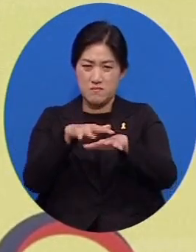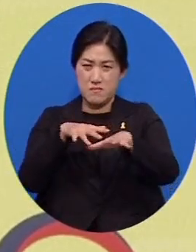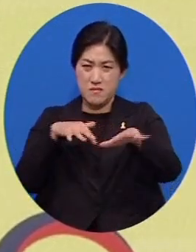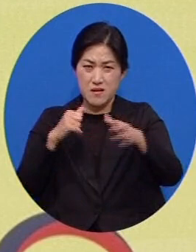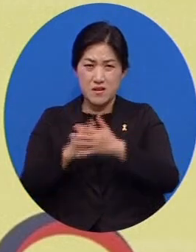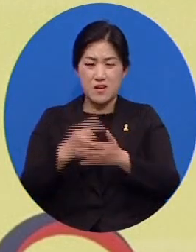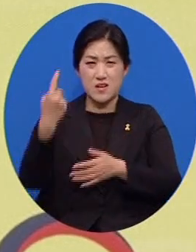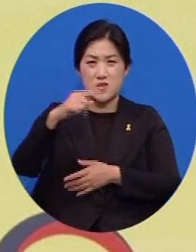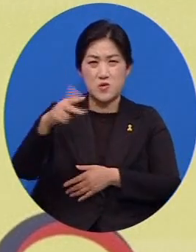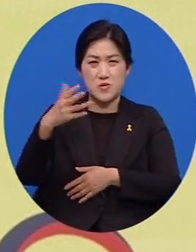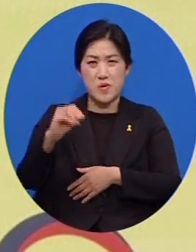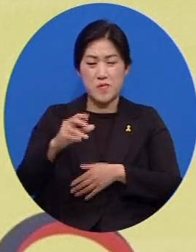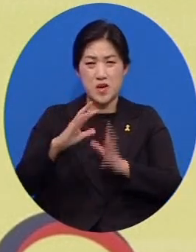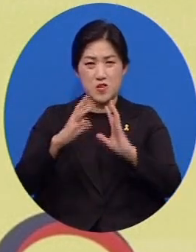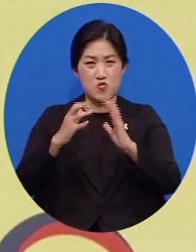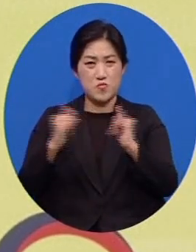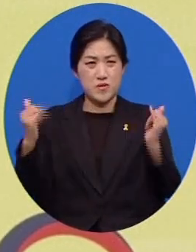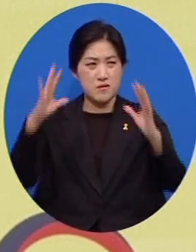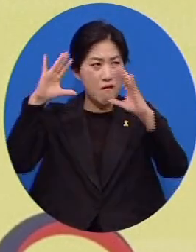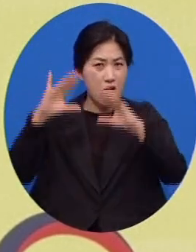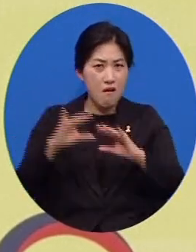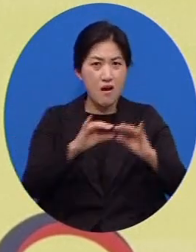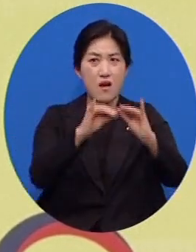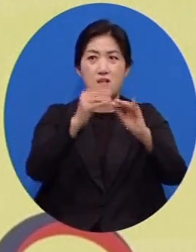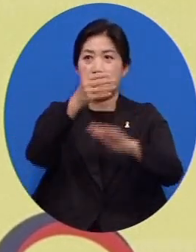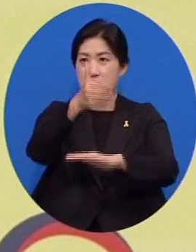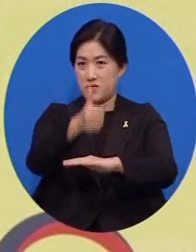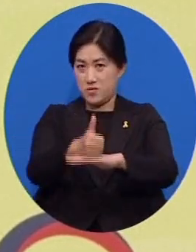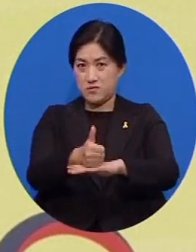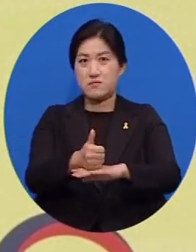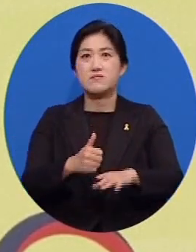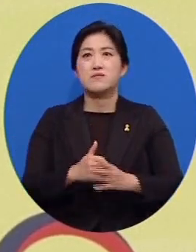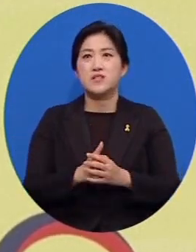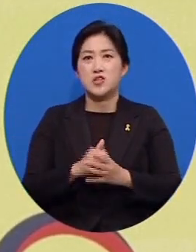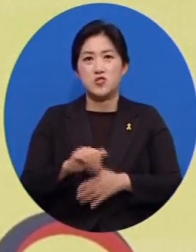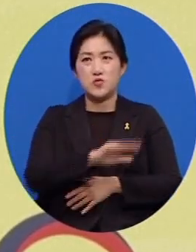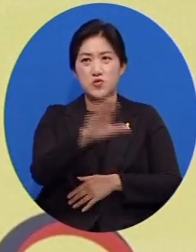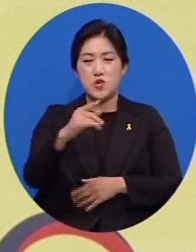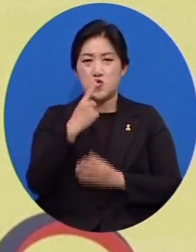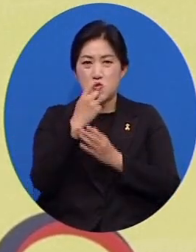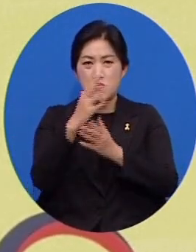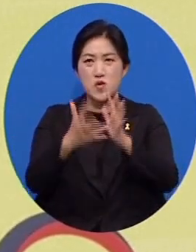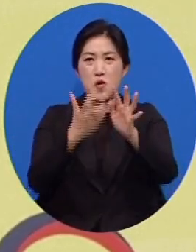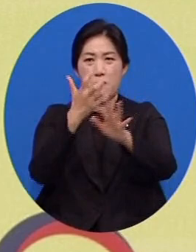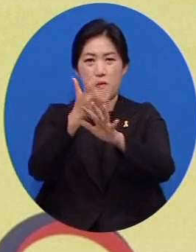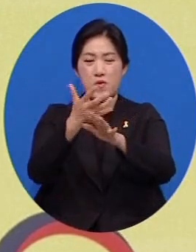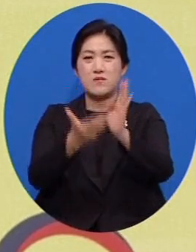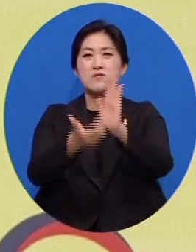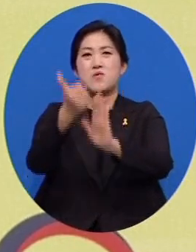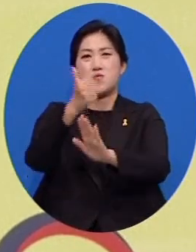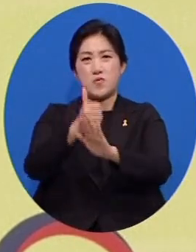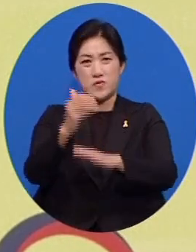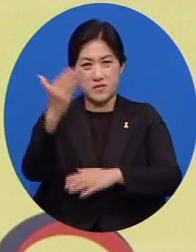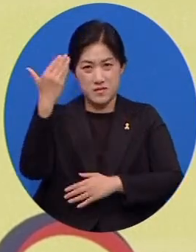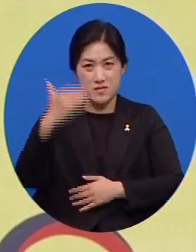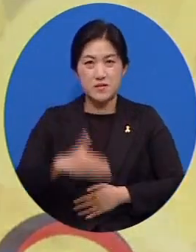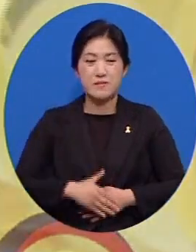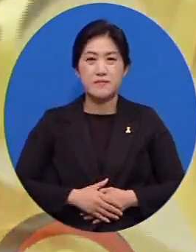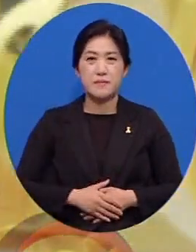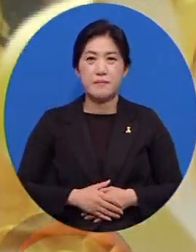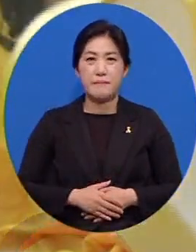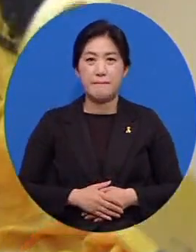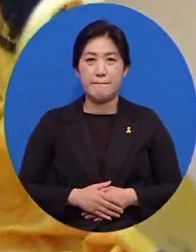1,700만 명의 국민들이 공감했으며 결국은 우리들의 촛불혁명을 성공으로 이끌었습니다.